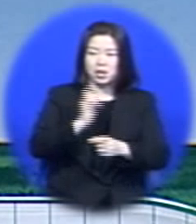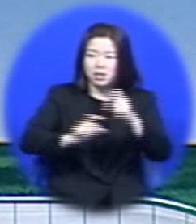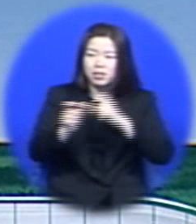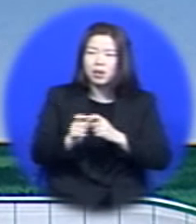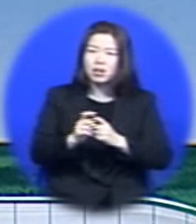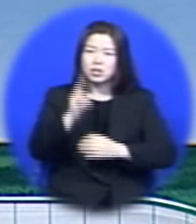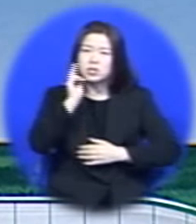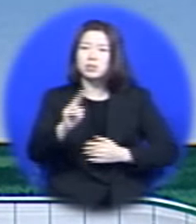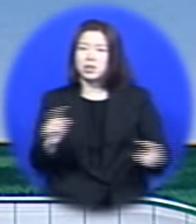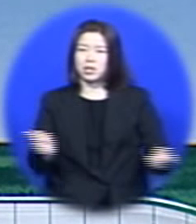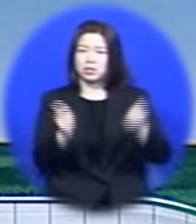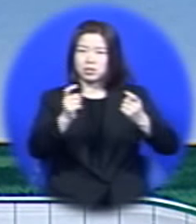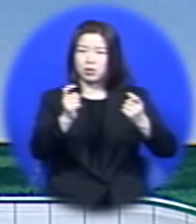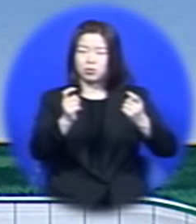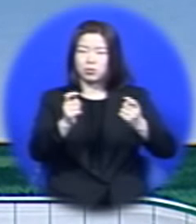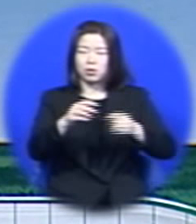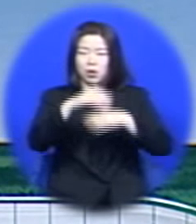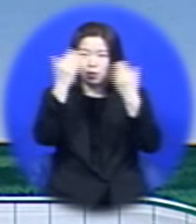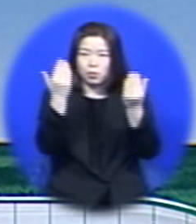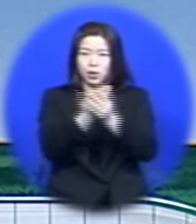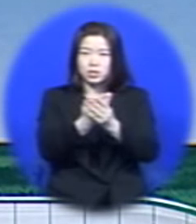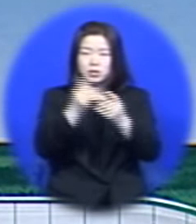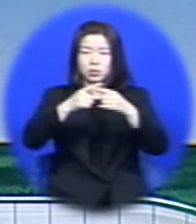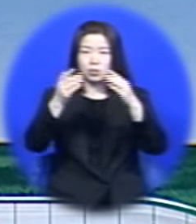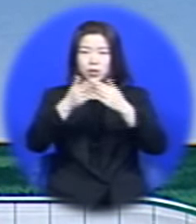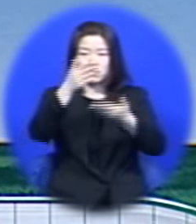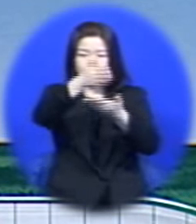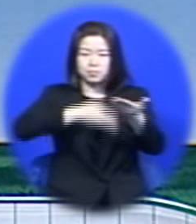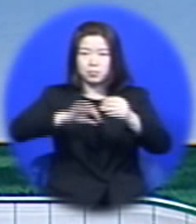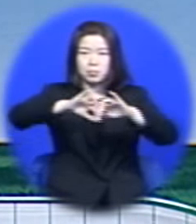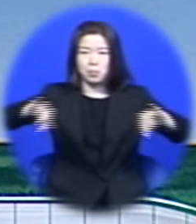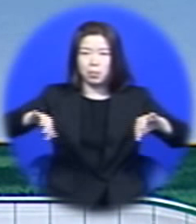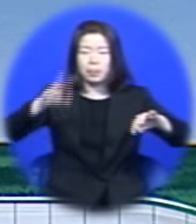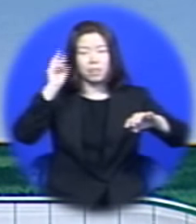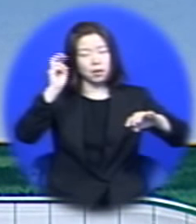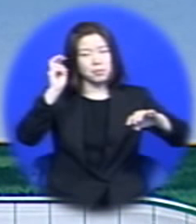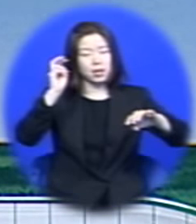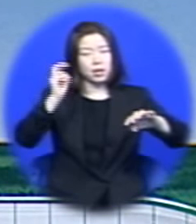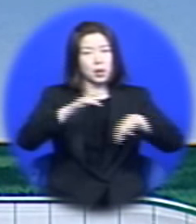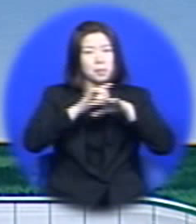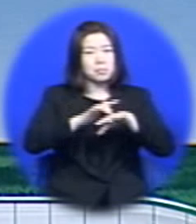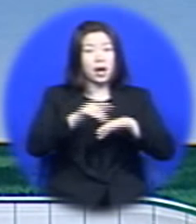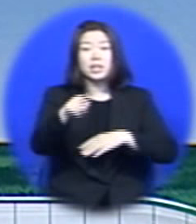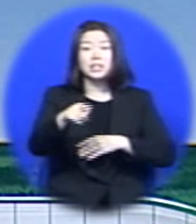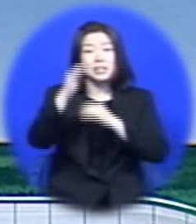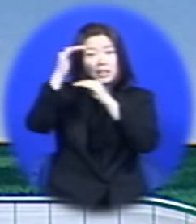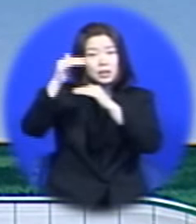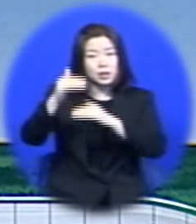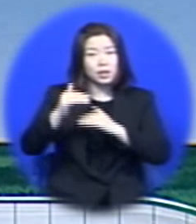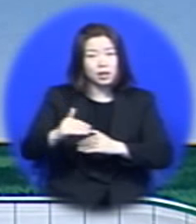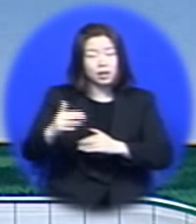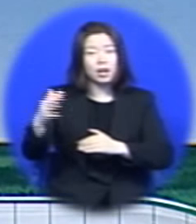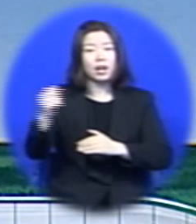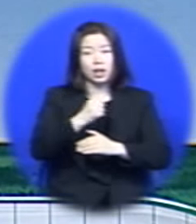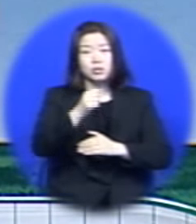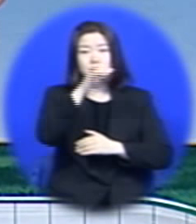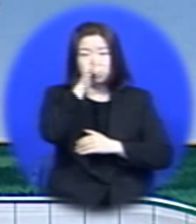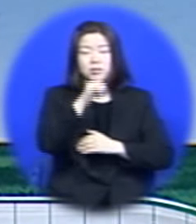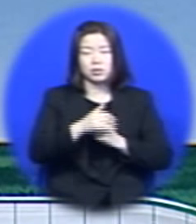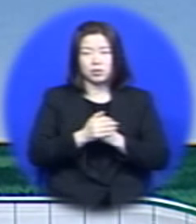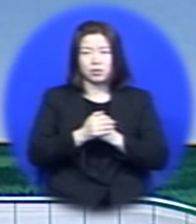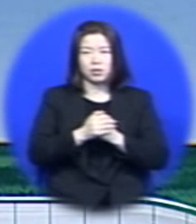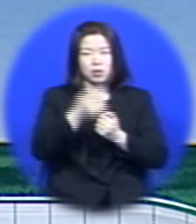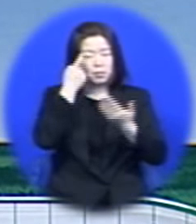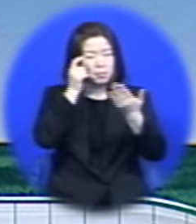싸우고 완전히 교회는 두 쪽 나는 거지. 야, 마귀가 마귀 각본이